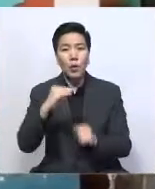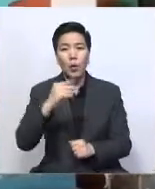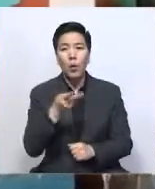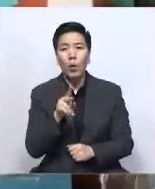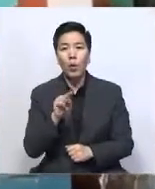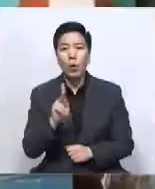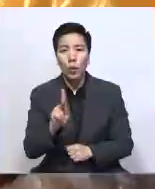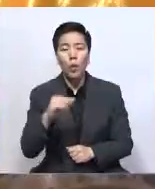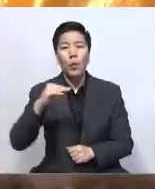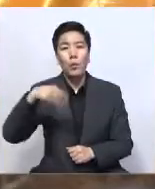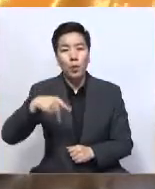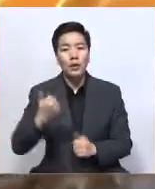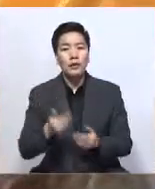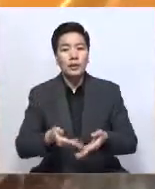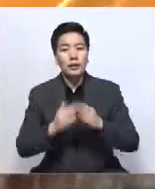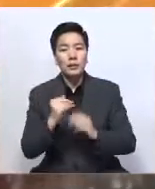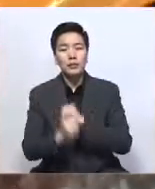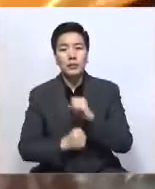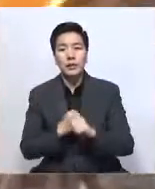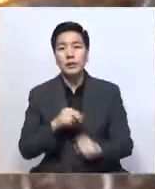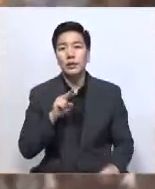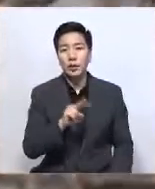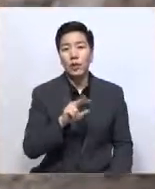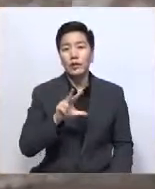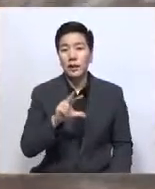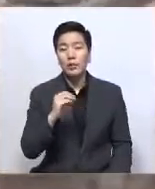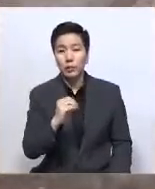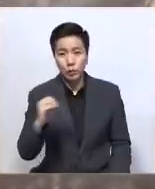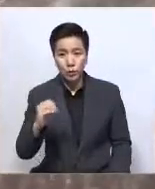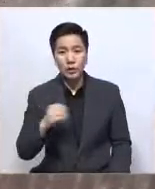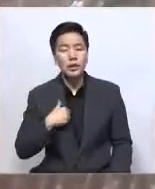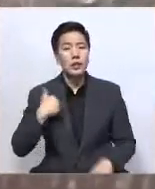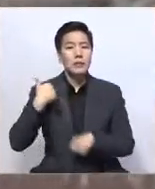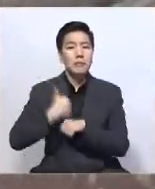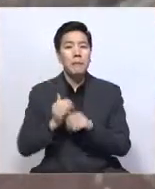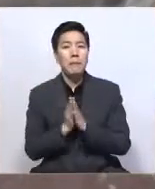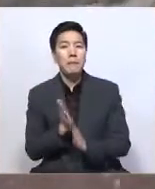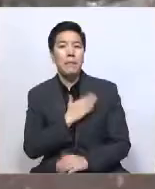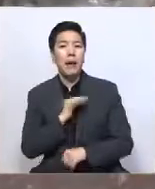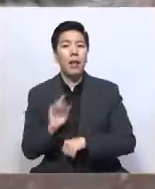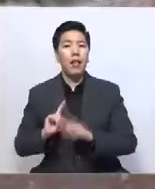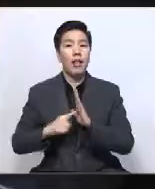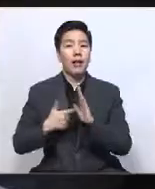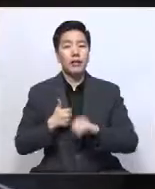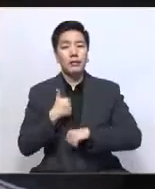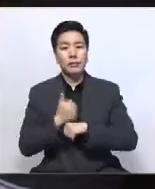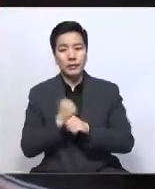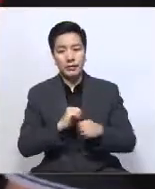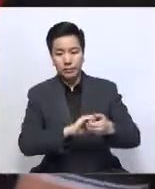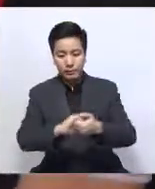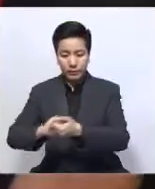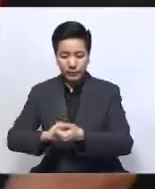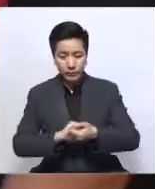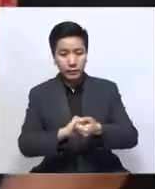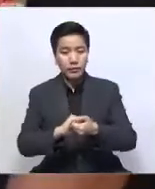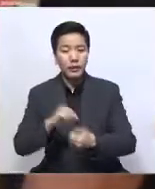ปัตตานีสร้างขึ้นเมื่อประมาณปีพุทธศักราช2300โดยเจ้าอาวาสรูปแรกซึ่งเป็นผู้สร้างพลังแห่งความสามัคคีให้เกิ